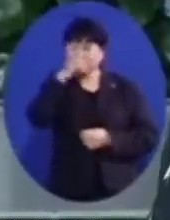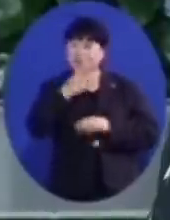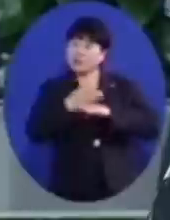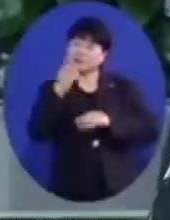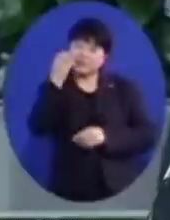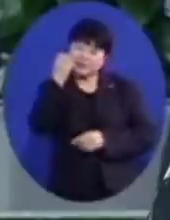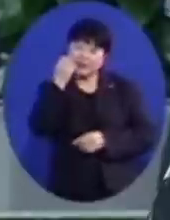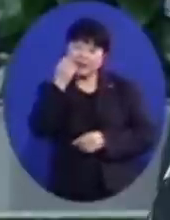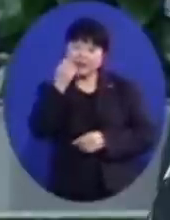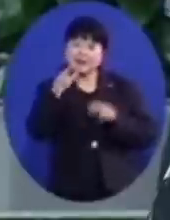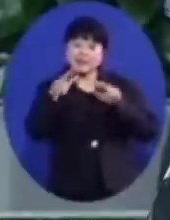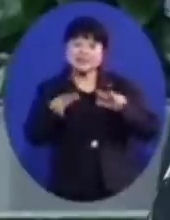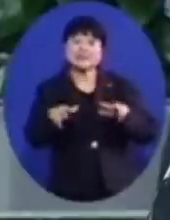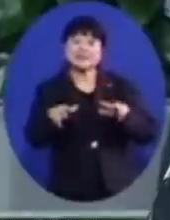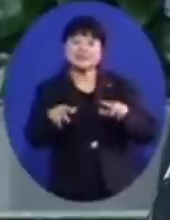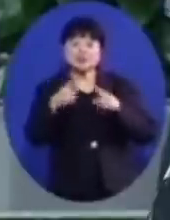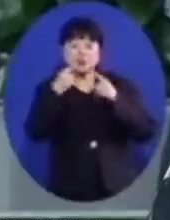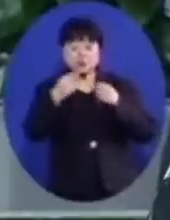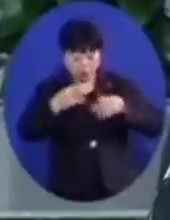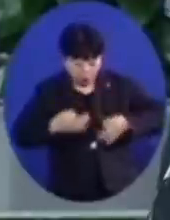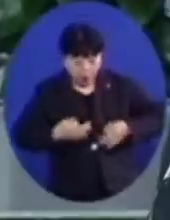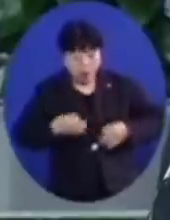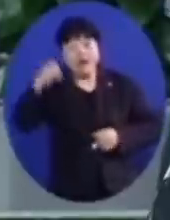고맙습니다 근데 제가 요사이에